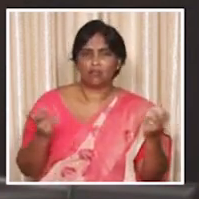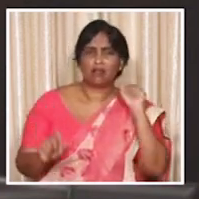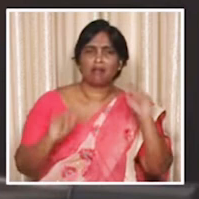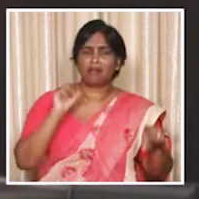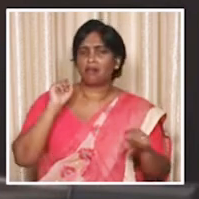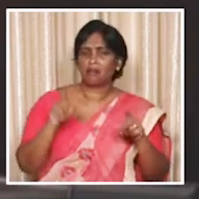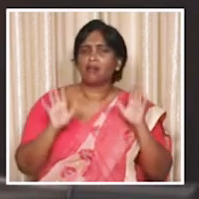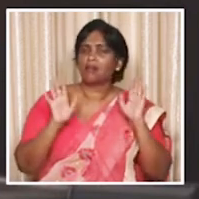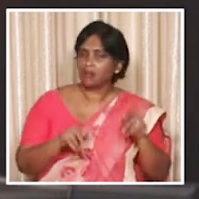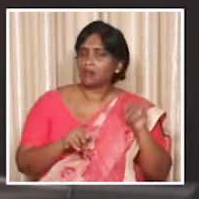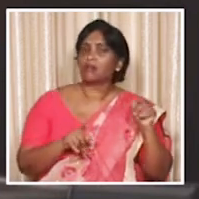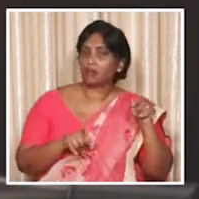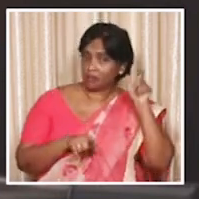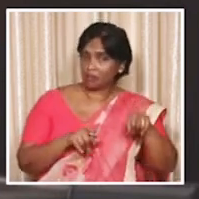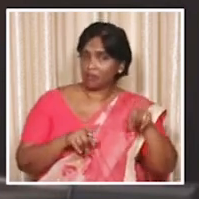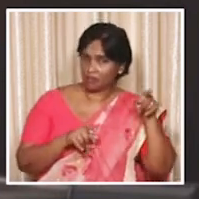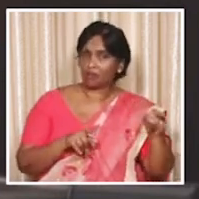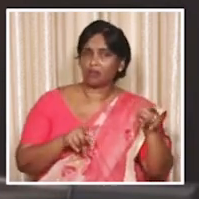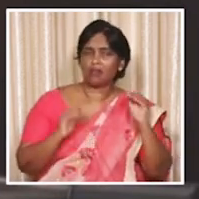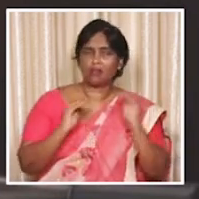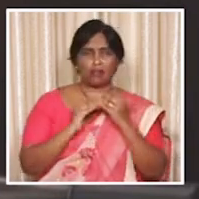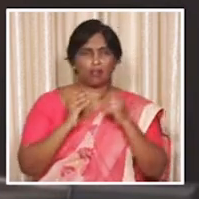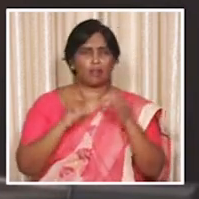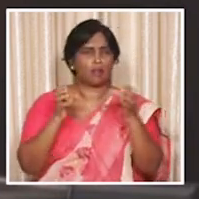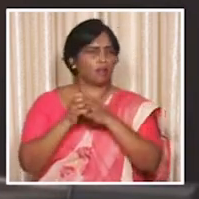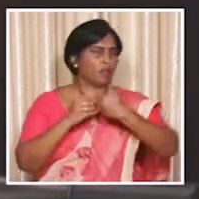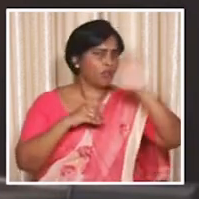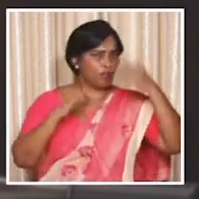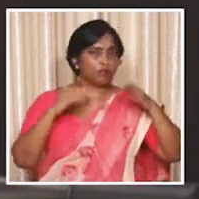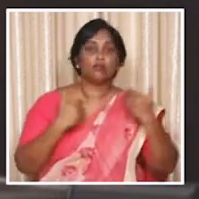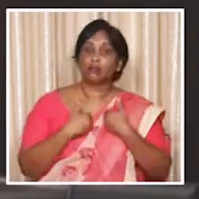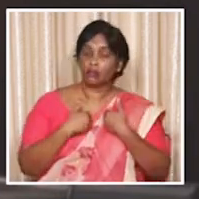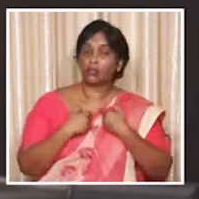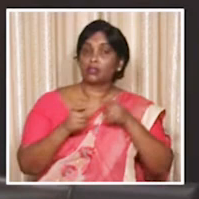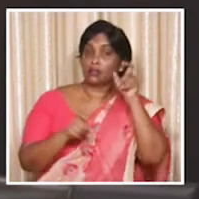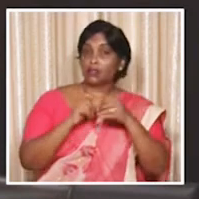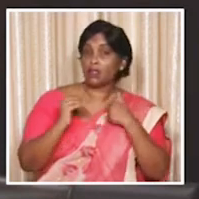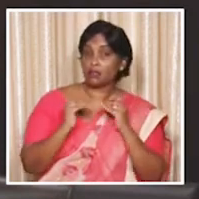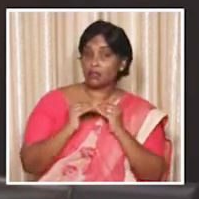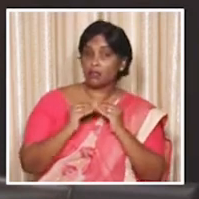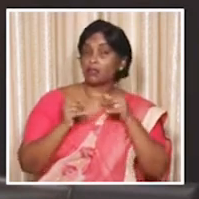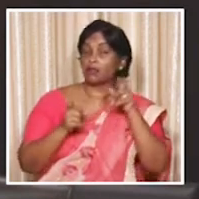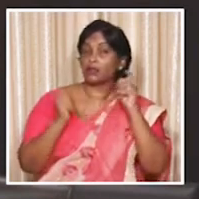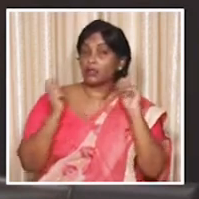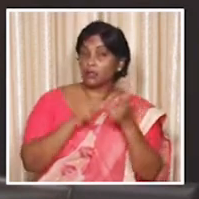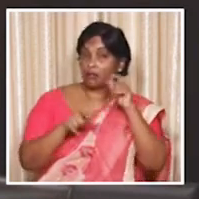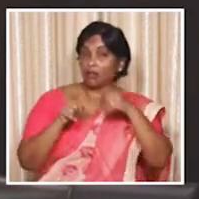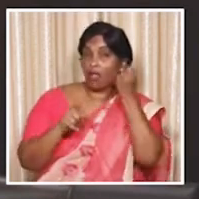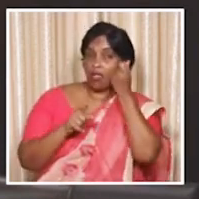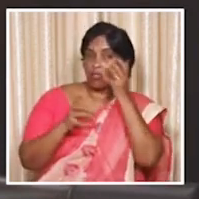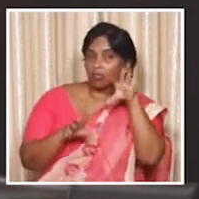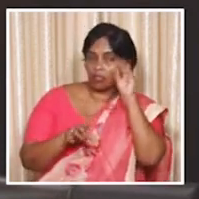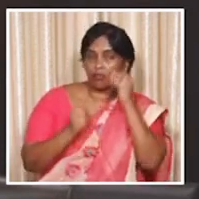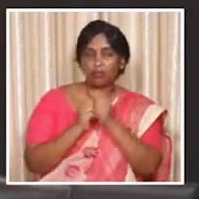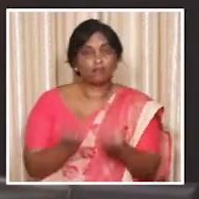කියනවා. හැබැයි මේ අයත් එක්ක මේ නොගැලපෙන කණ්ඩායම් අයින් කරලා අපේ ක්‍රීඩකීන්ට ගැලපෙන ක්‍රීඩකයන්ගේ අදහස් තේරුම් ගන්න